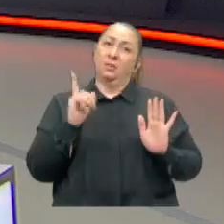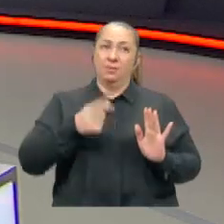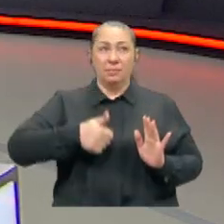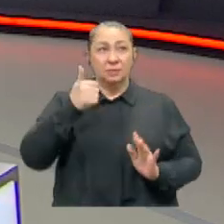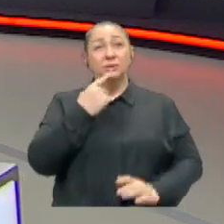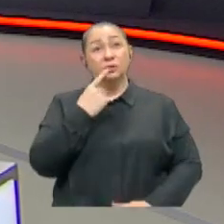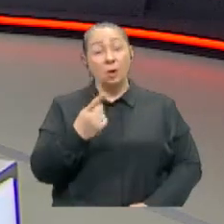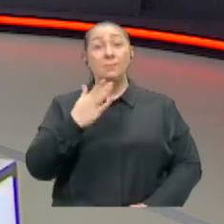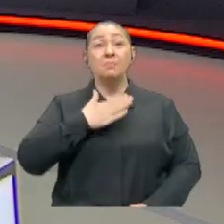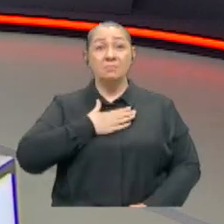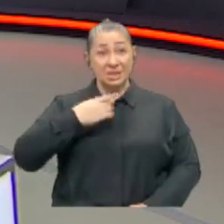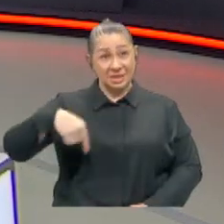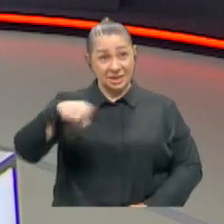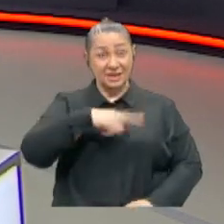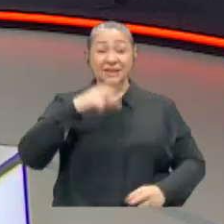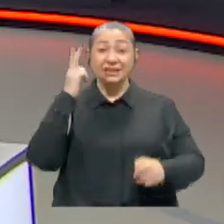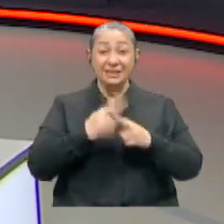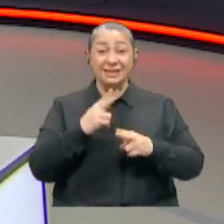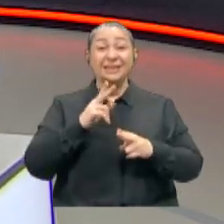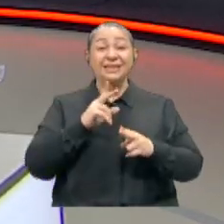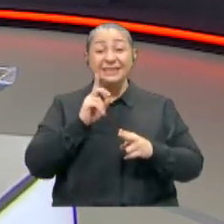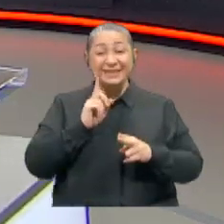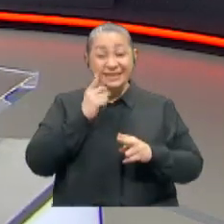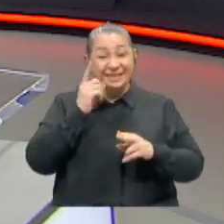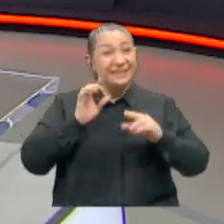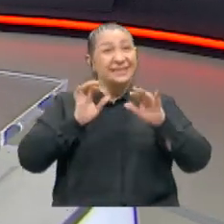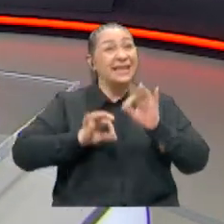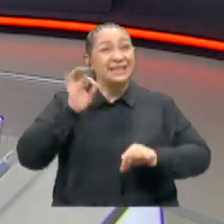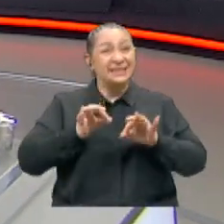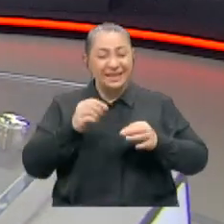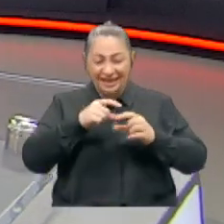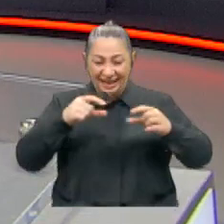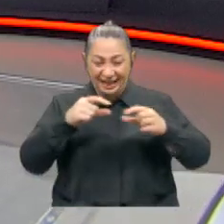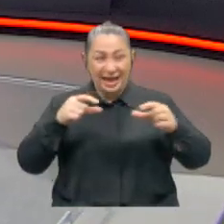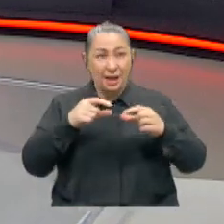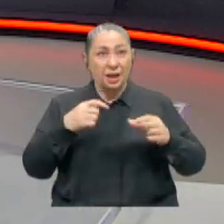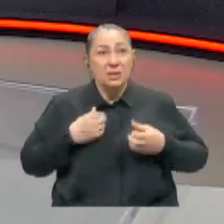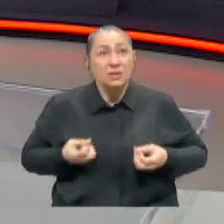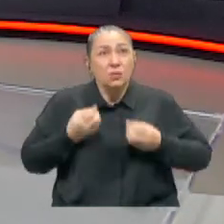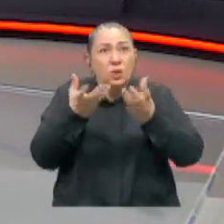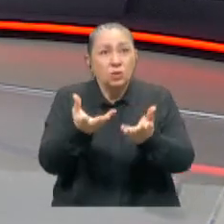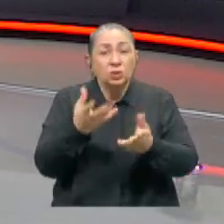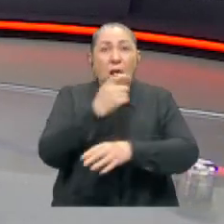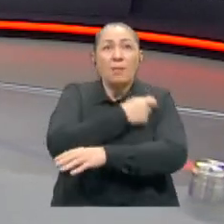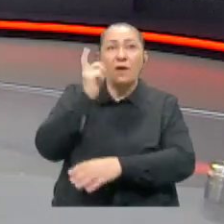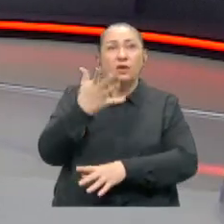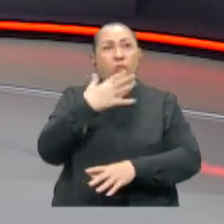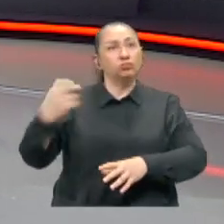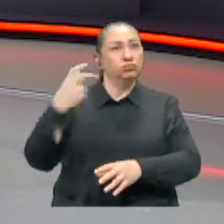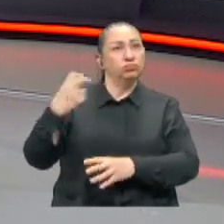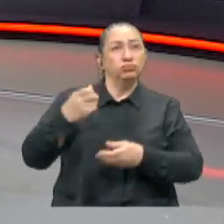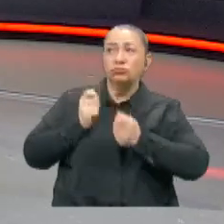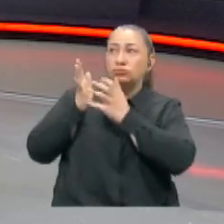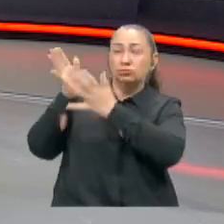bir bakanımız diyor ki biz ki ve tespitlerini üretiyoruz Almanya'nın en çok kullandıkları onlar Peki neden